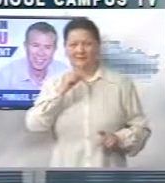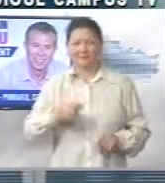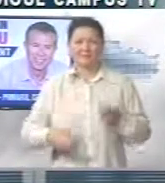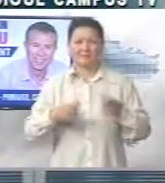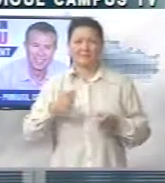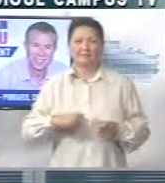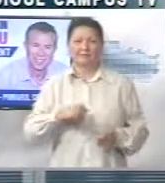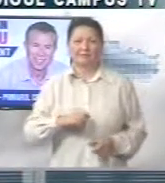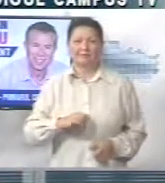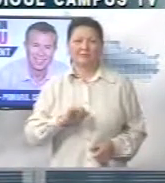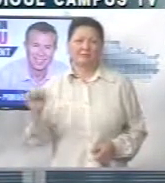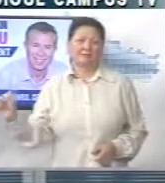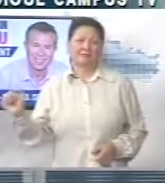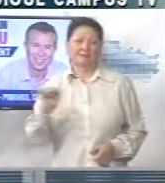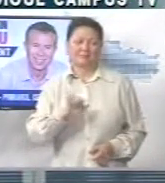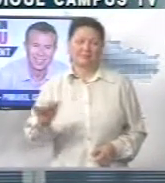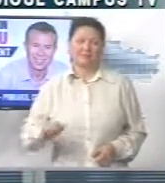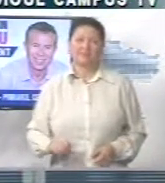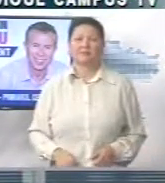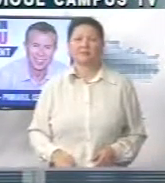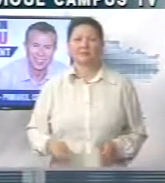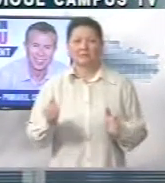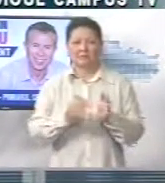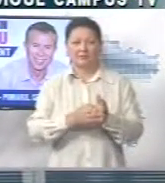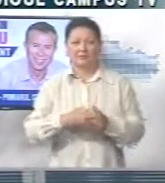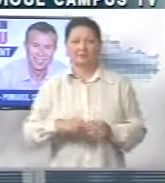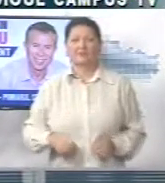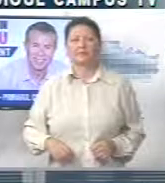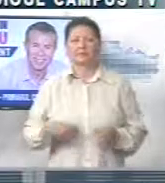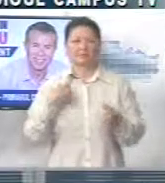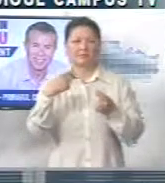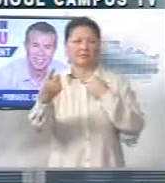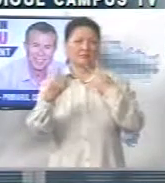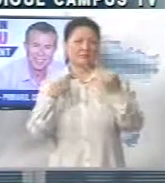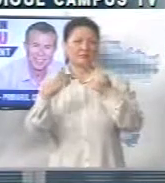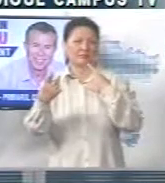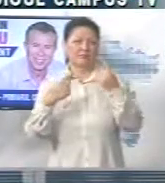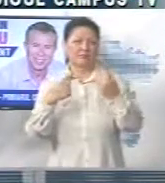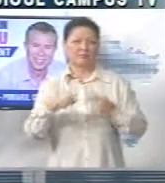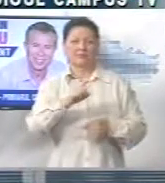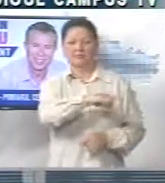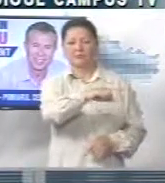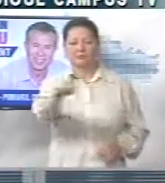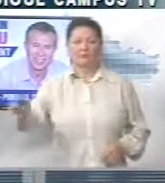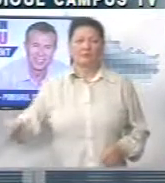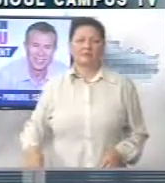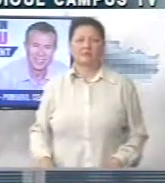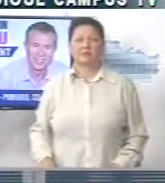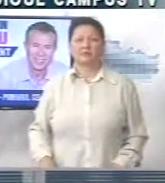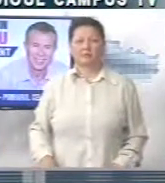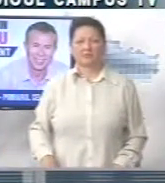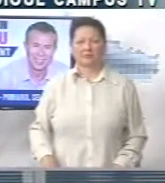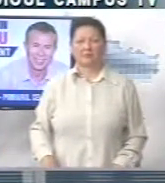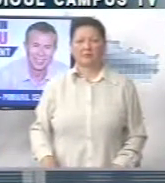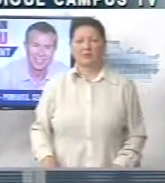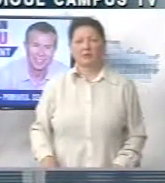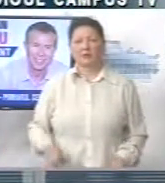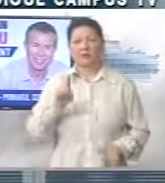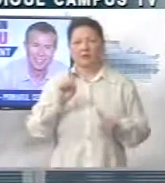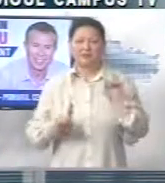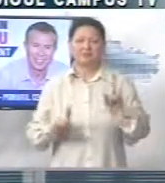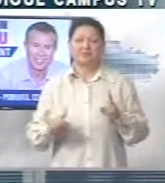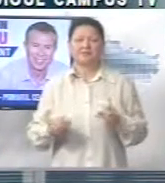va trebui consultată populația pentru a reface, a reintroduce, a modifica anumite trasee